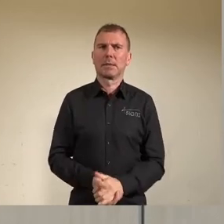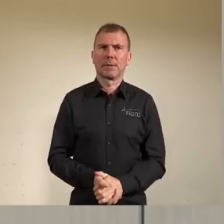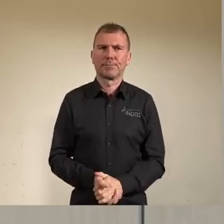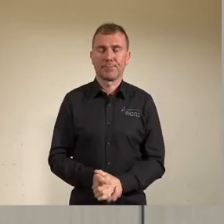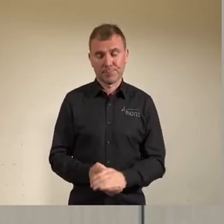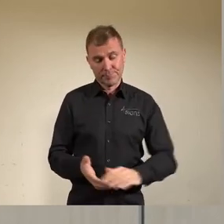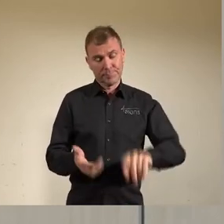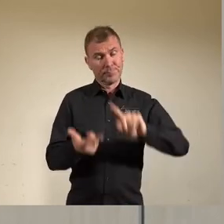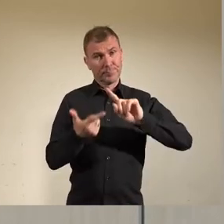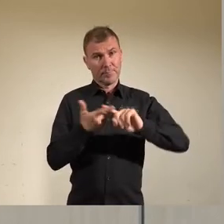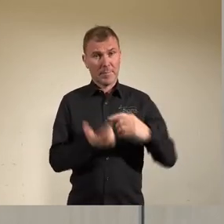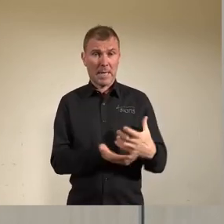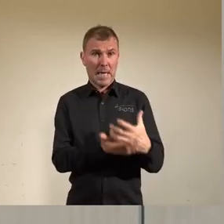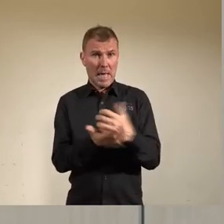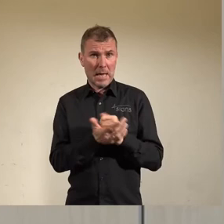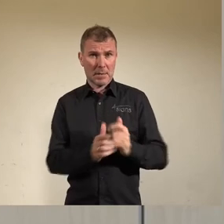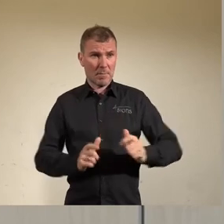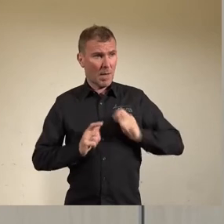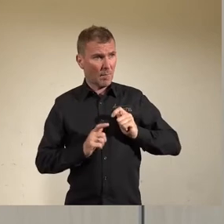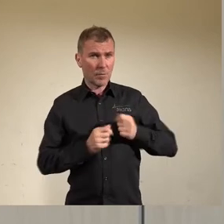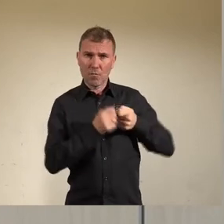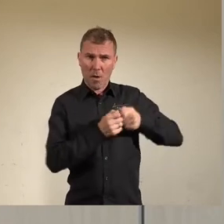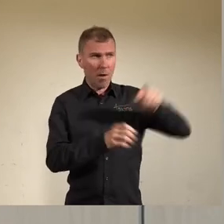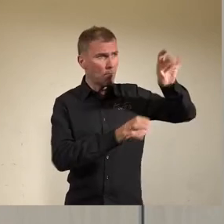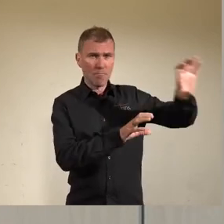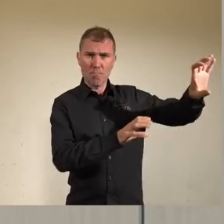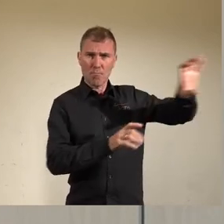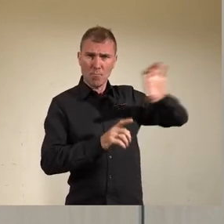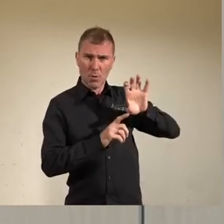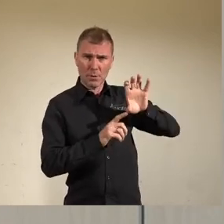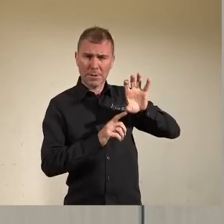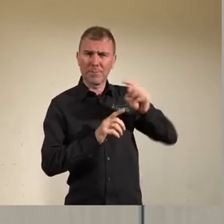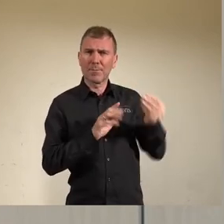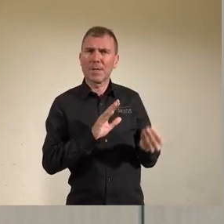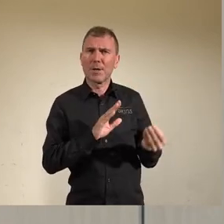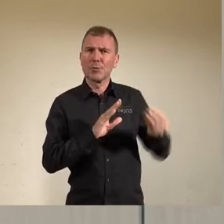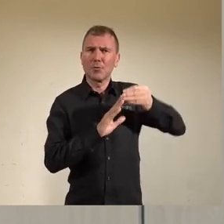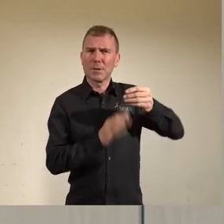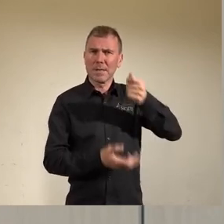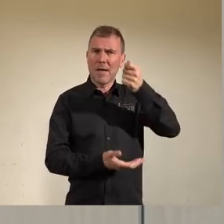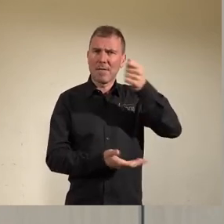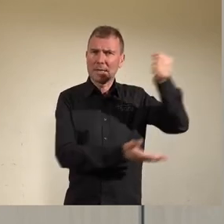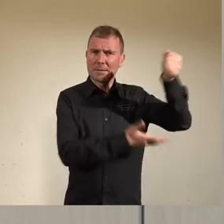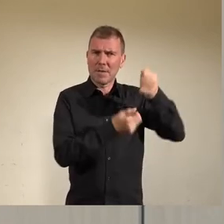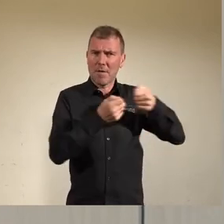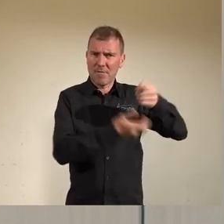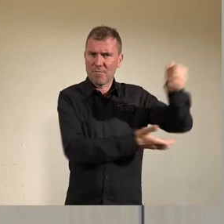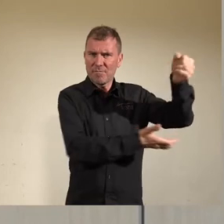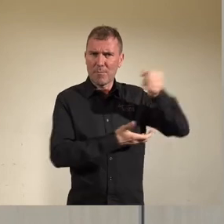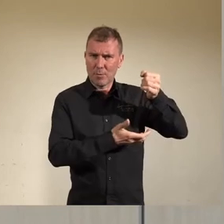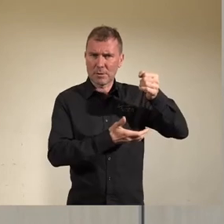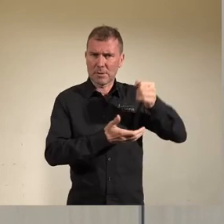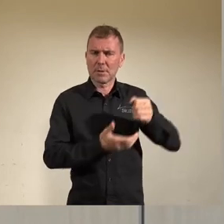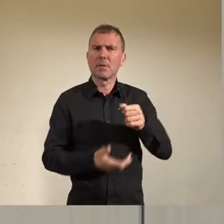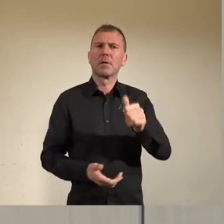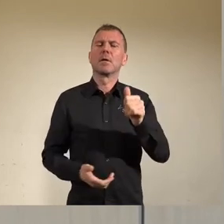Was die Einnahmeerwartungen vom Bund angeht, die zusätzlich eingestellt worden sind, da haben